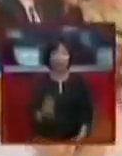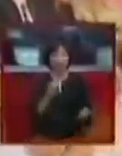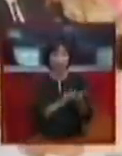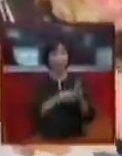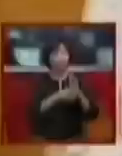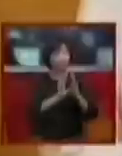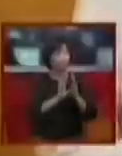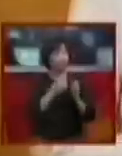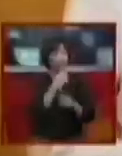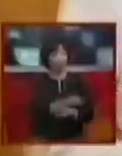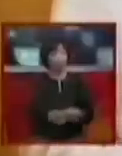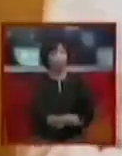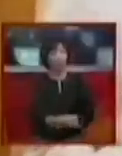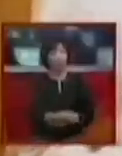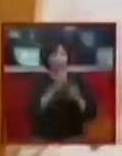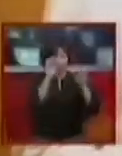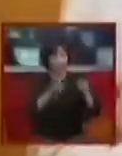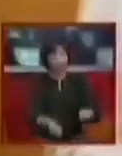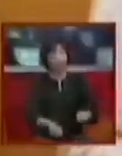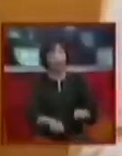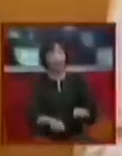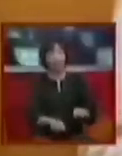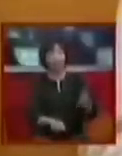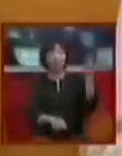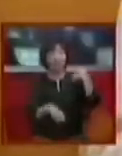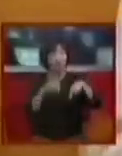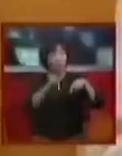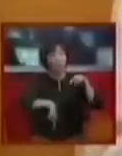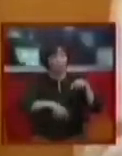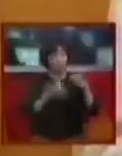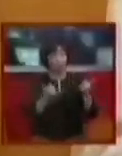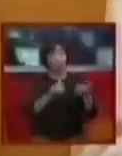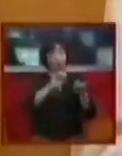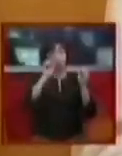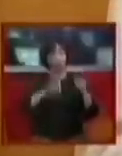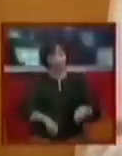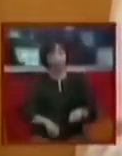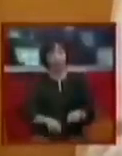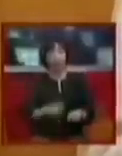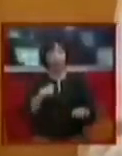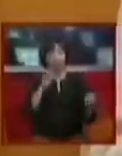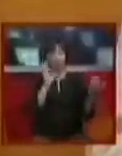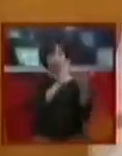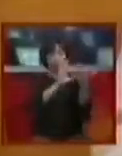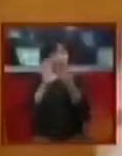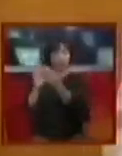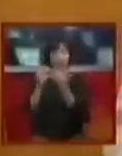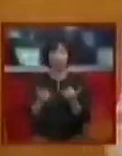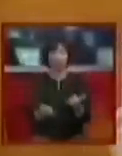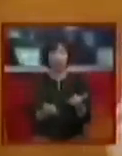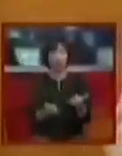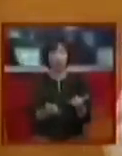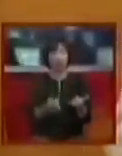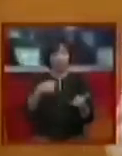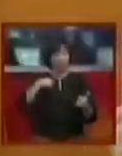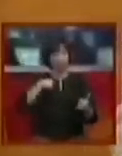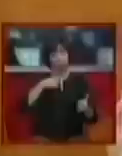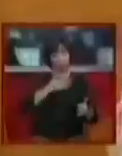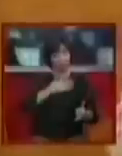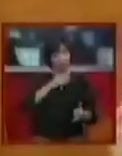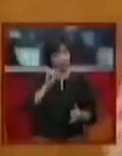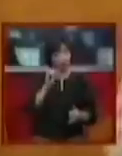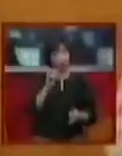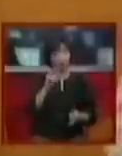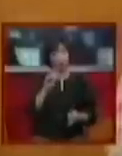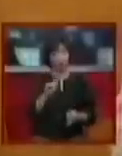Inuulit ko po, posible ang dating imposible. Umaharap po ako sa inyo ngayon. At sinasabing, hindi ko sona ito.